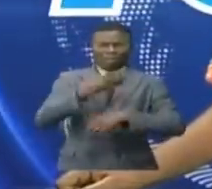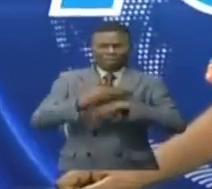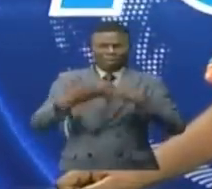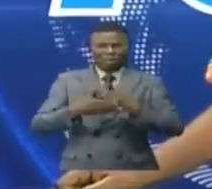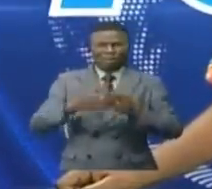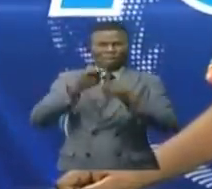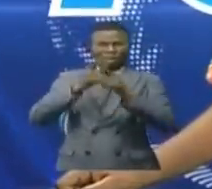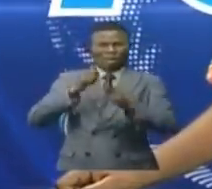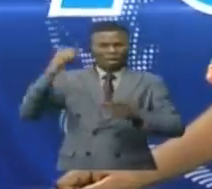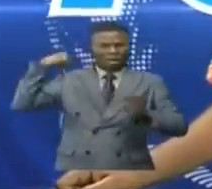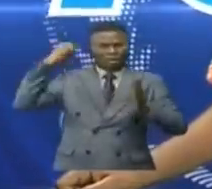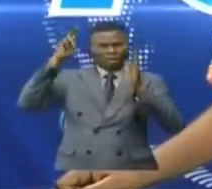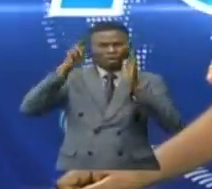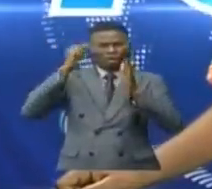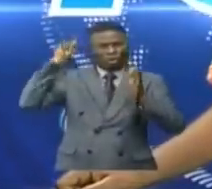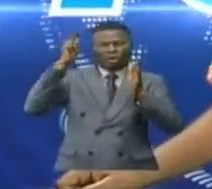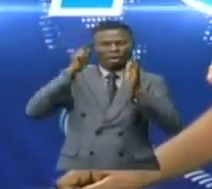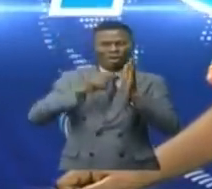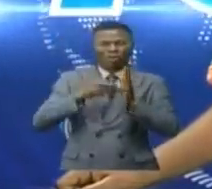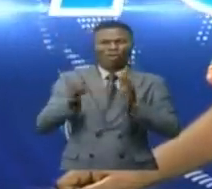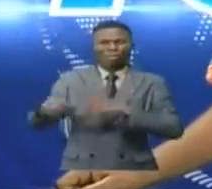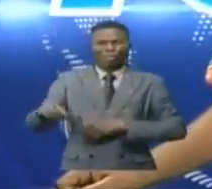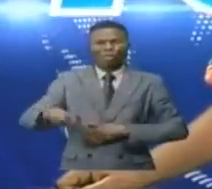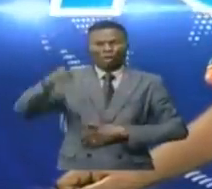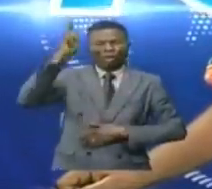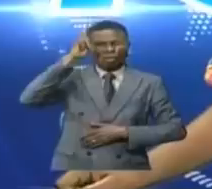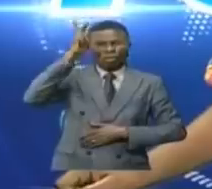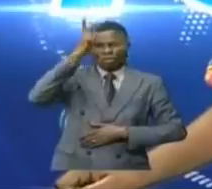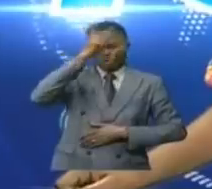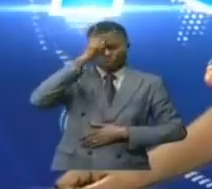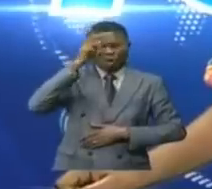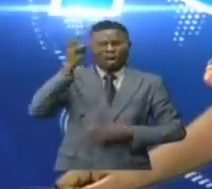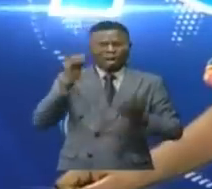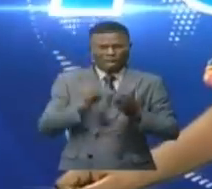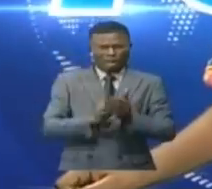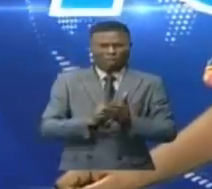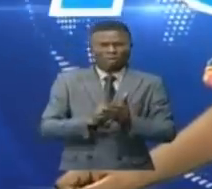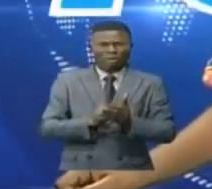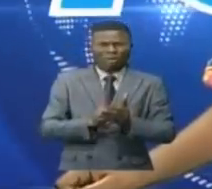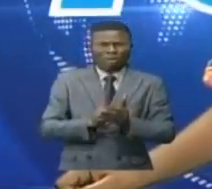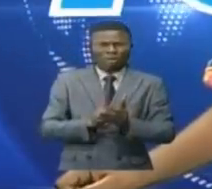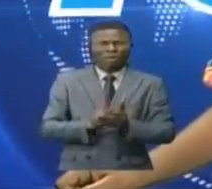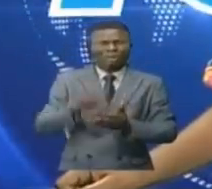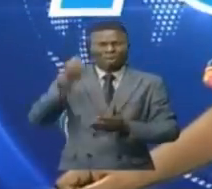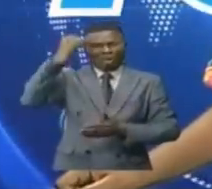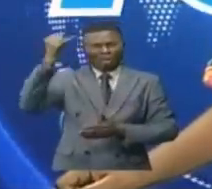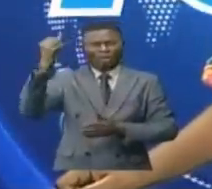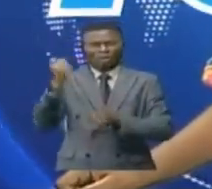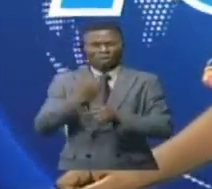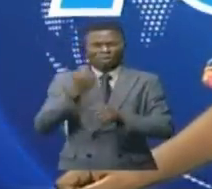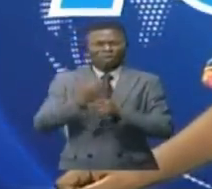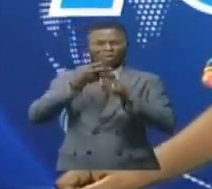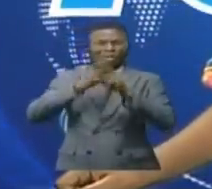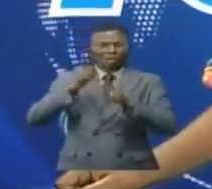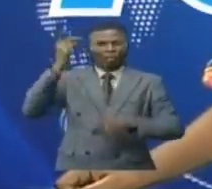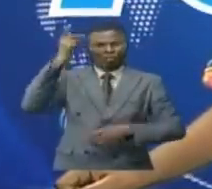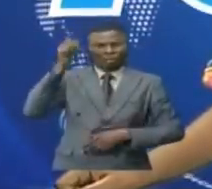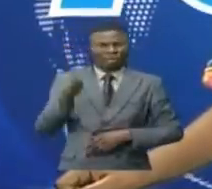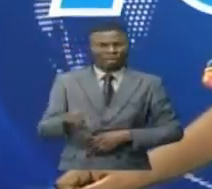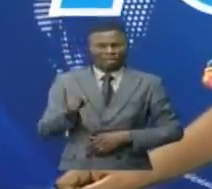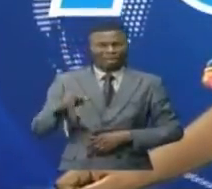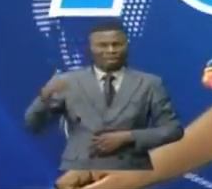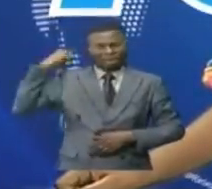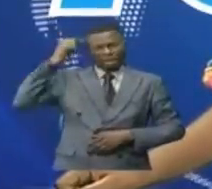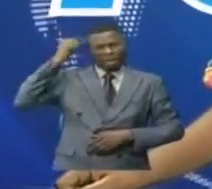par le gouvernement provincial du Haut-Katanga, il y a aussi de ceux initiés par le gouvernement central. Le gouverneur